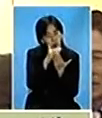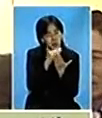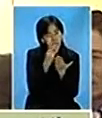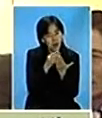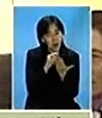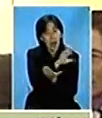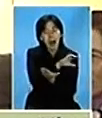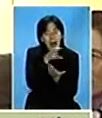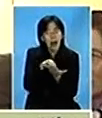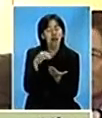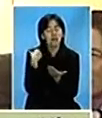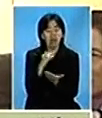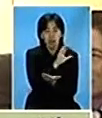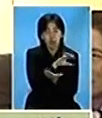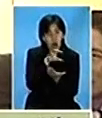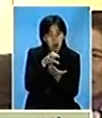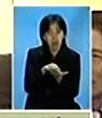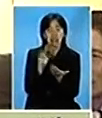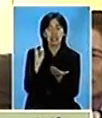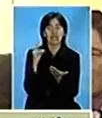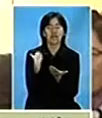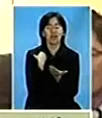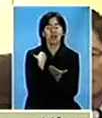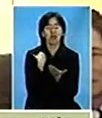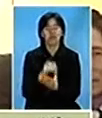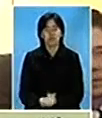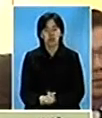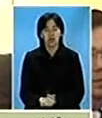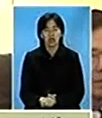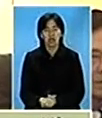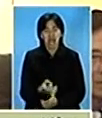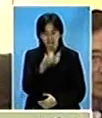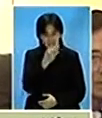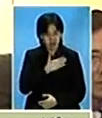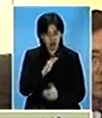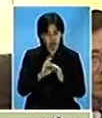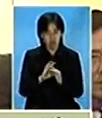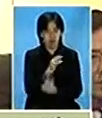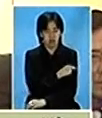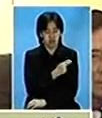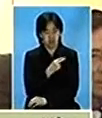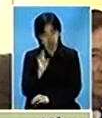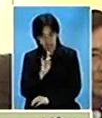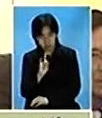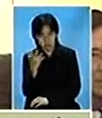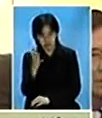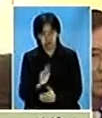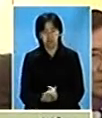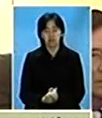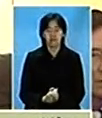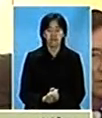เราก็ลอกใส่ลงมาเอาใส่ลงมามีคำว่าสัตว์อยู่วิชาชีพเราไม่ได้เกี่ยวกับสัตว์เพราะงั้นเราไป